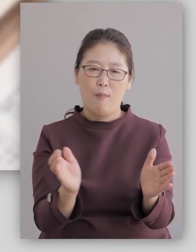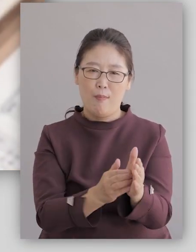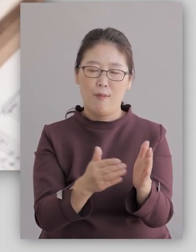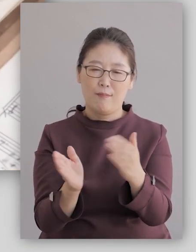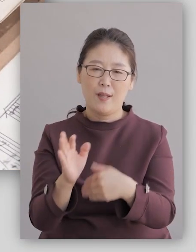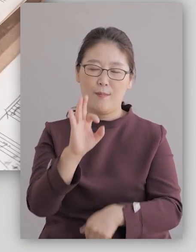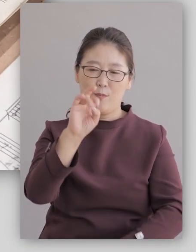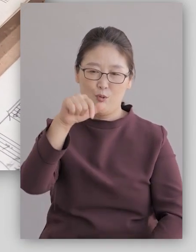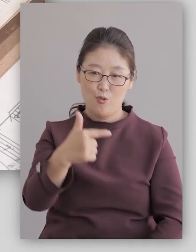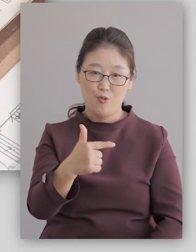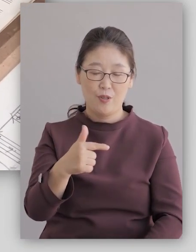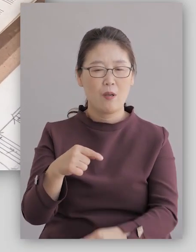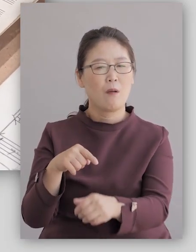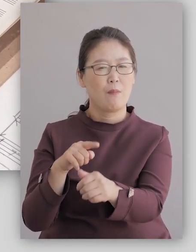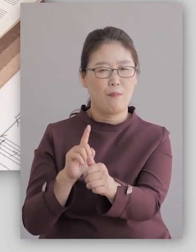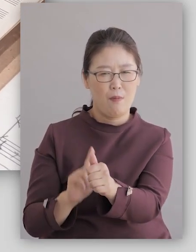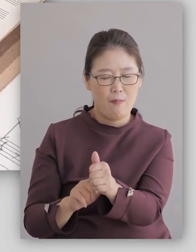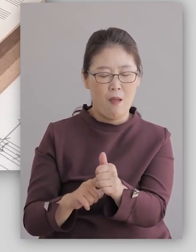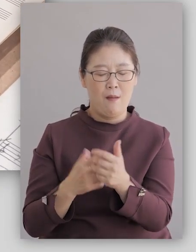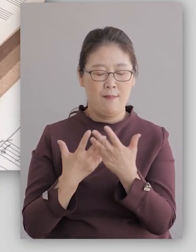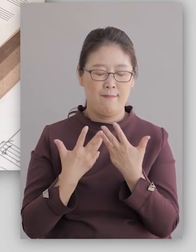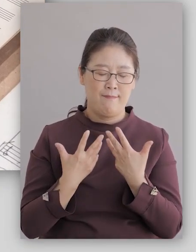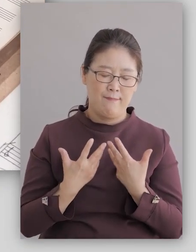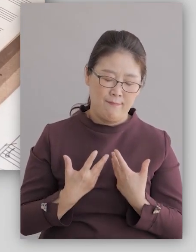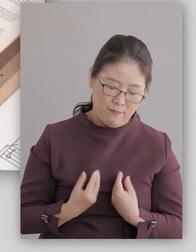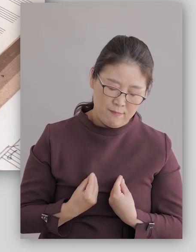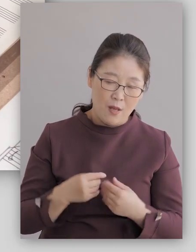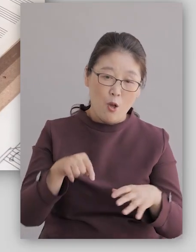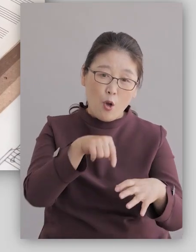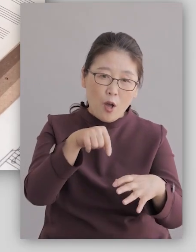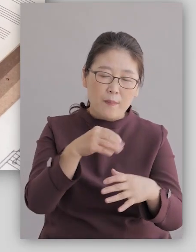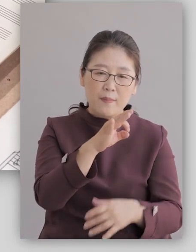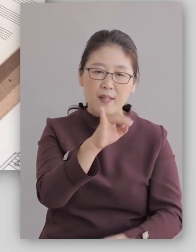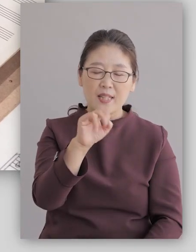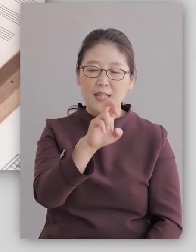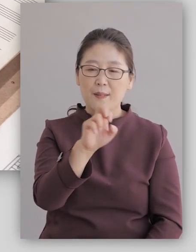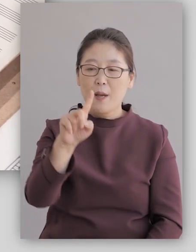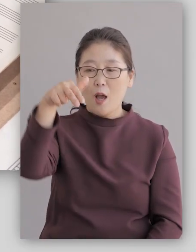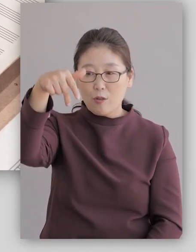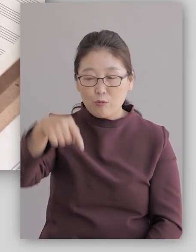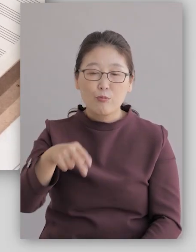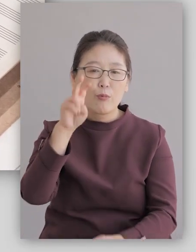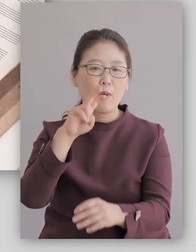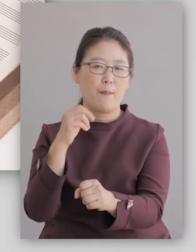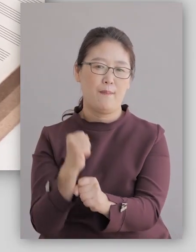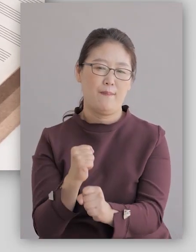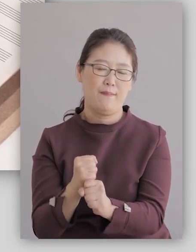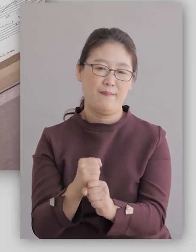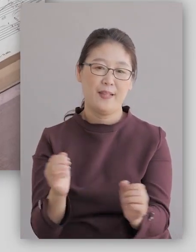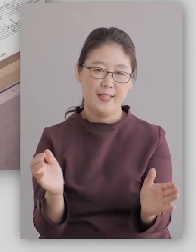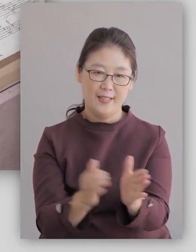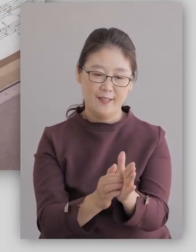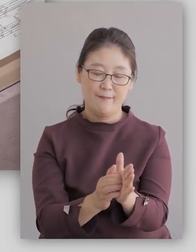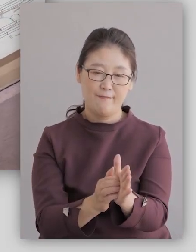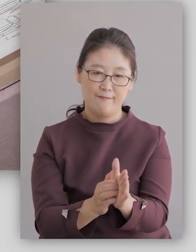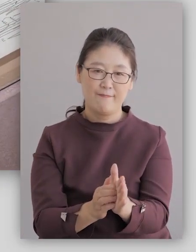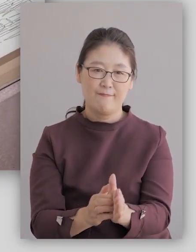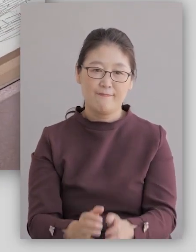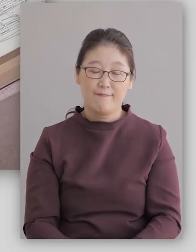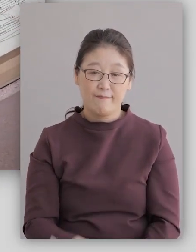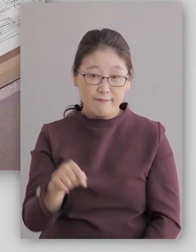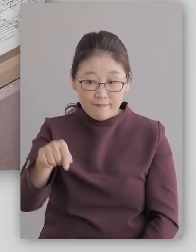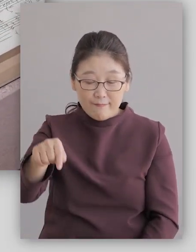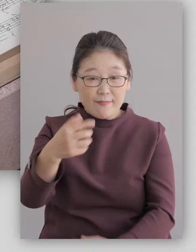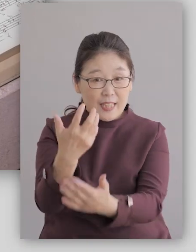윤희상 선생님은 절망하는 가운데서도 이마주라고 하는 작품을 작곡을 직접 하셨습니다. 그래서